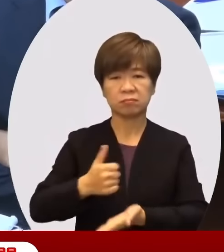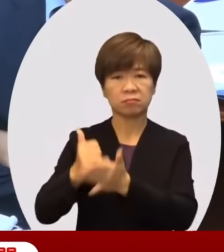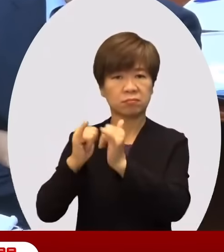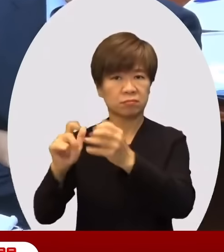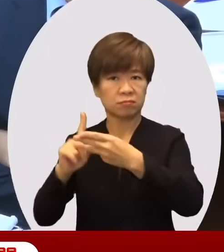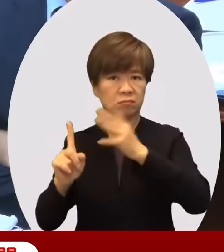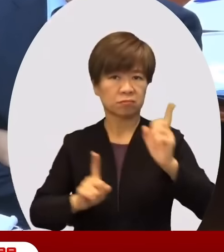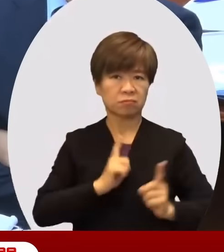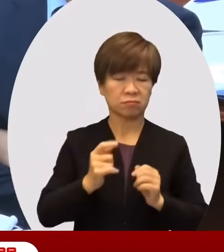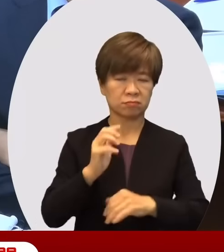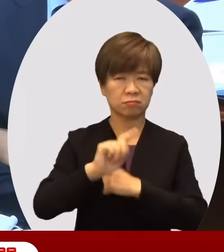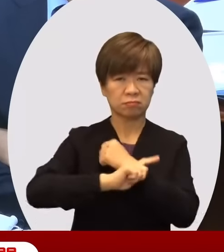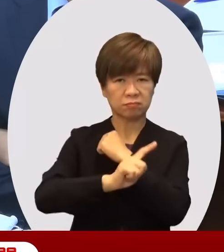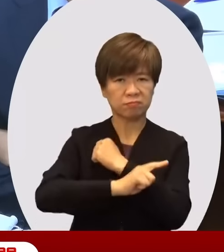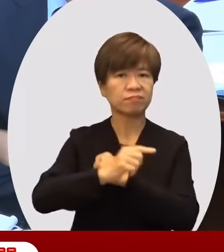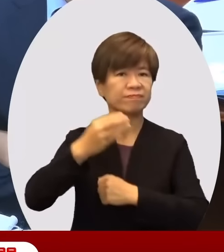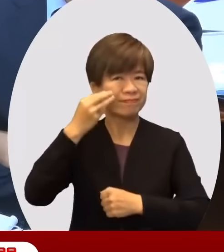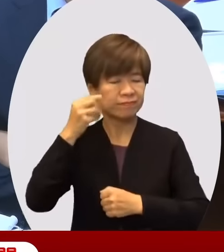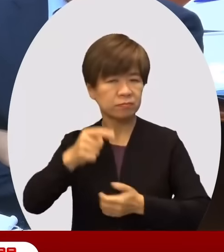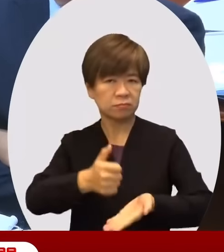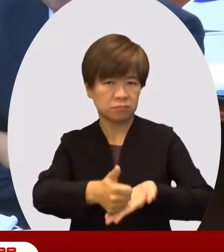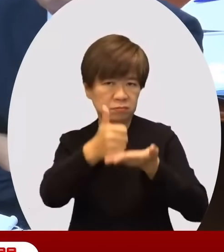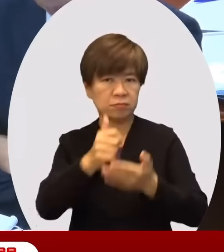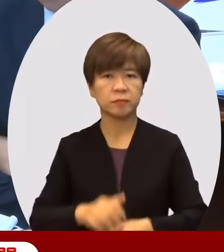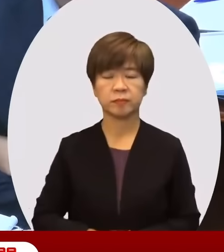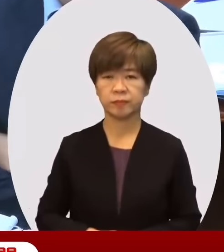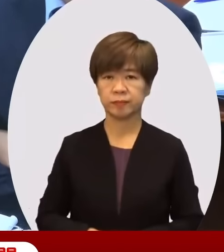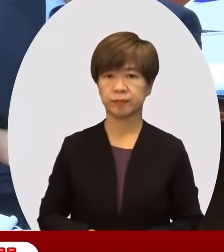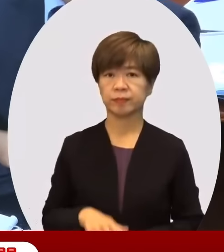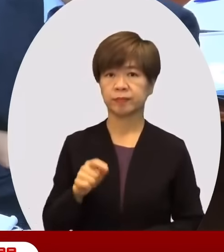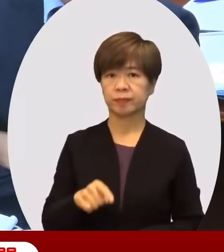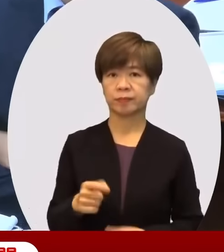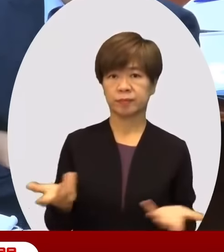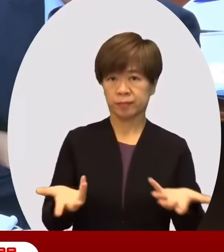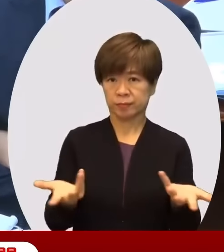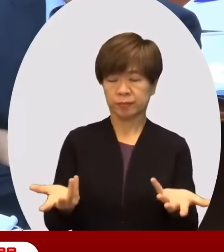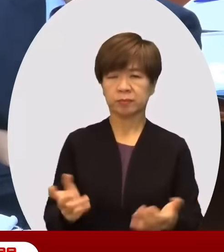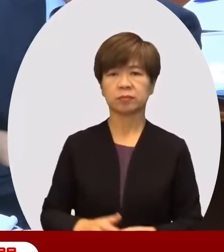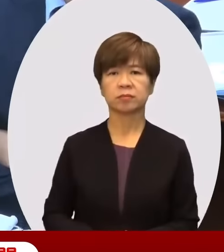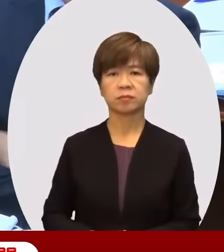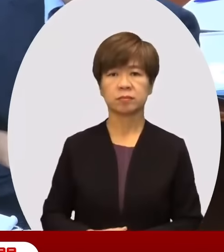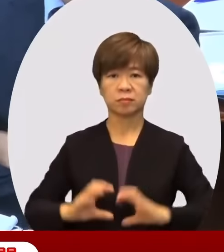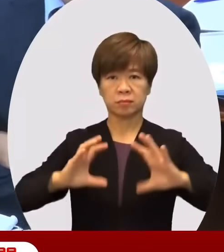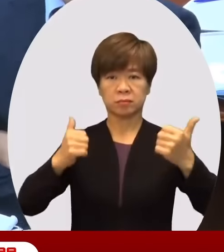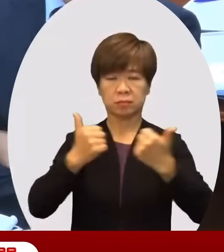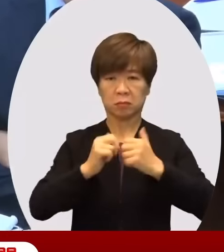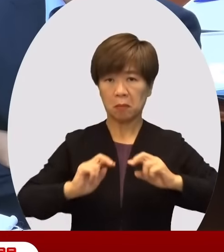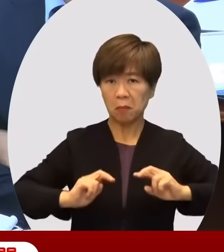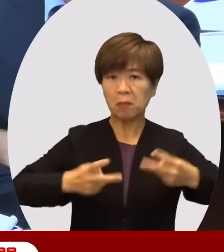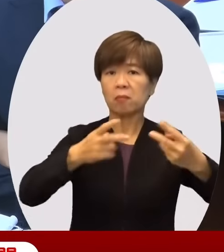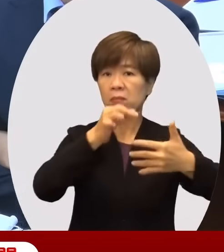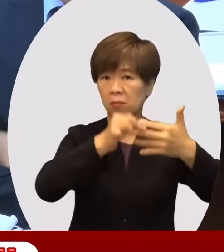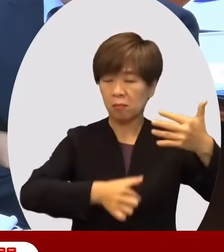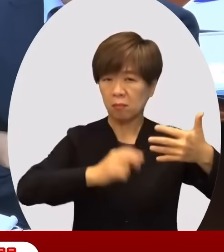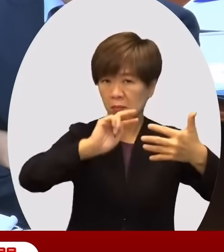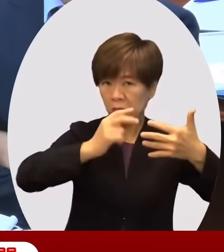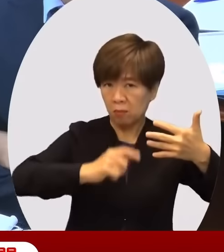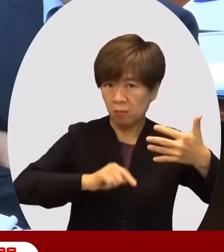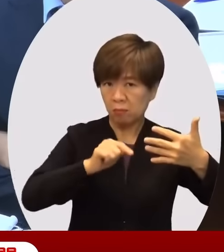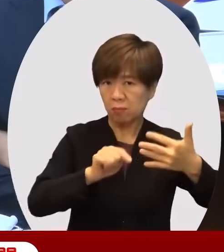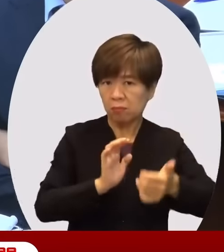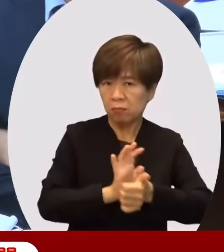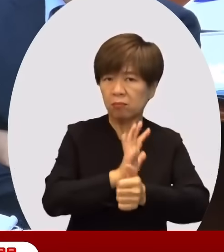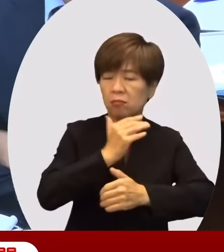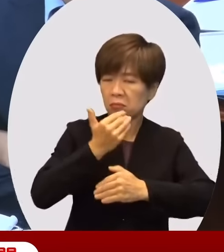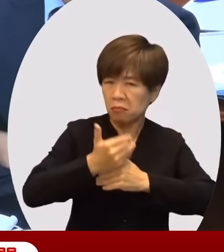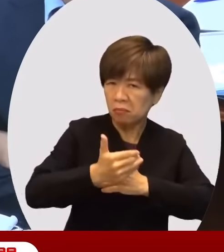的这样的一个宪政秩序。那么在本案的情况是，我们的国会改革法案在推动的这